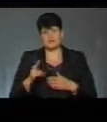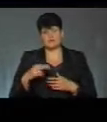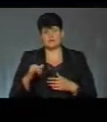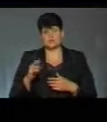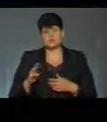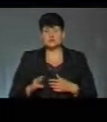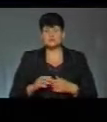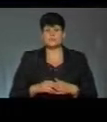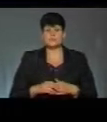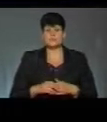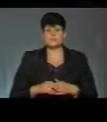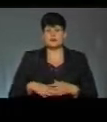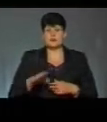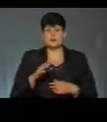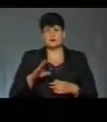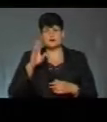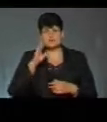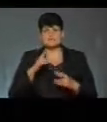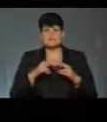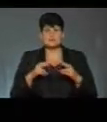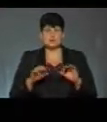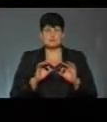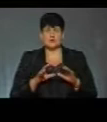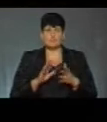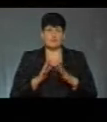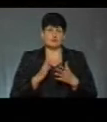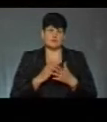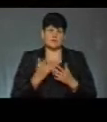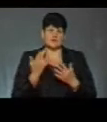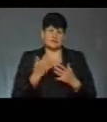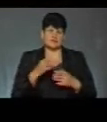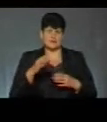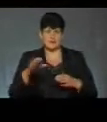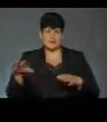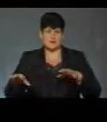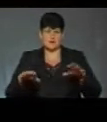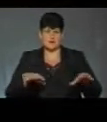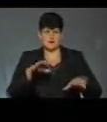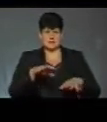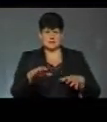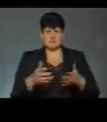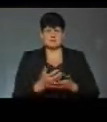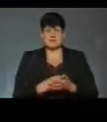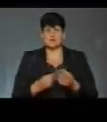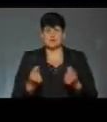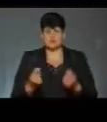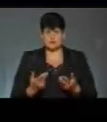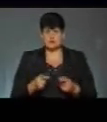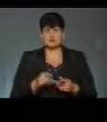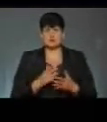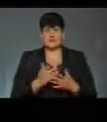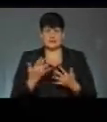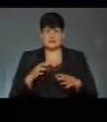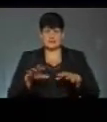Ігнатій Шаталович з міста Дніпро розповідає, у парку є декілька локацій, на яких збирають кошти. Тут ми маємо декілька